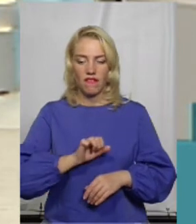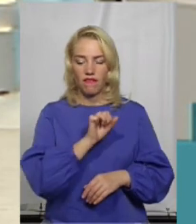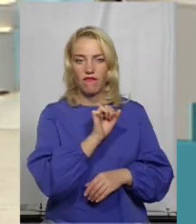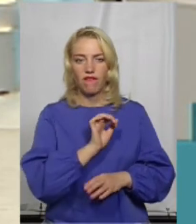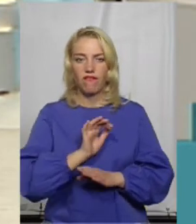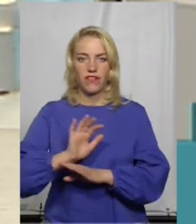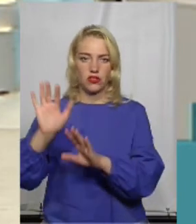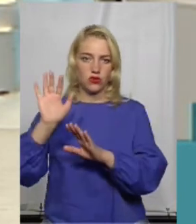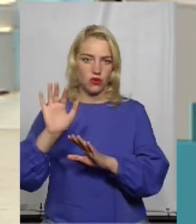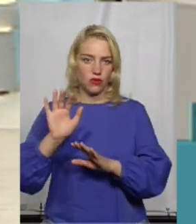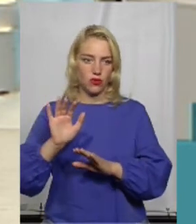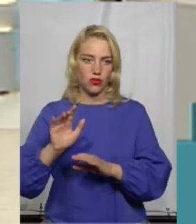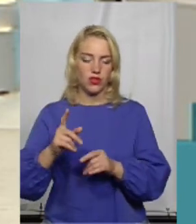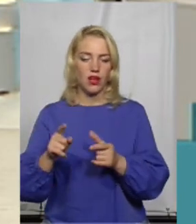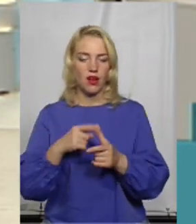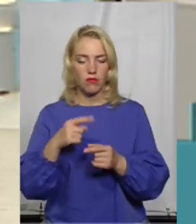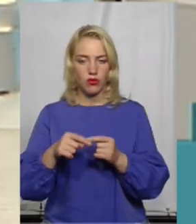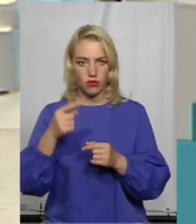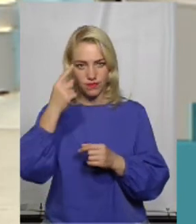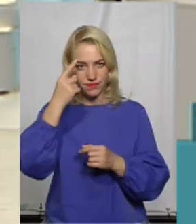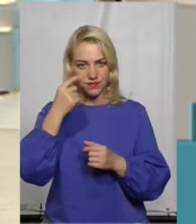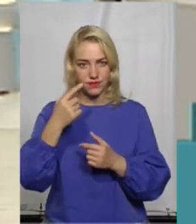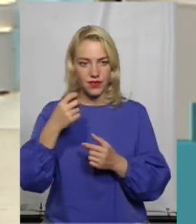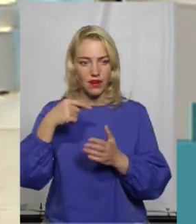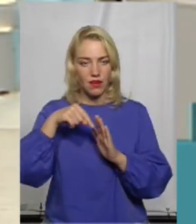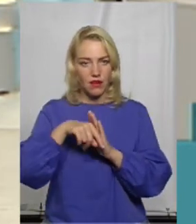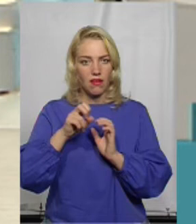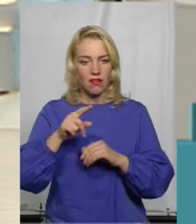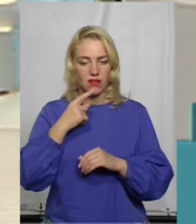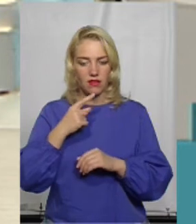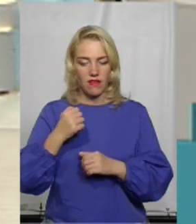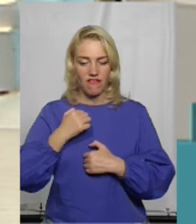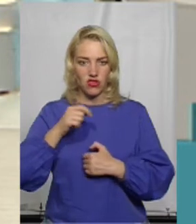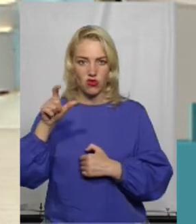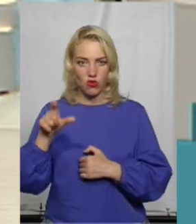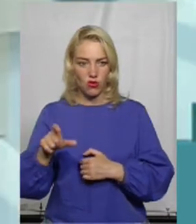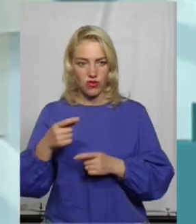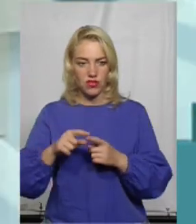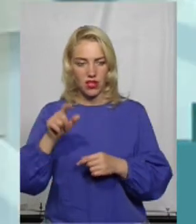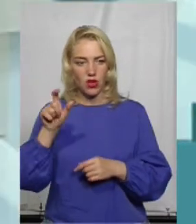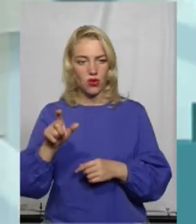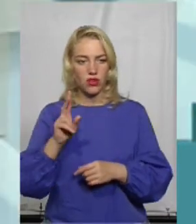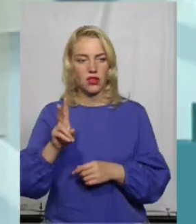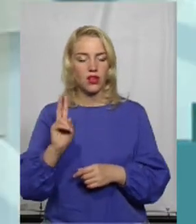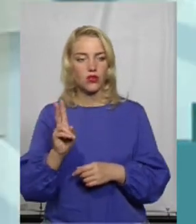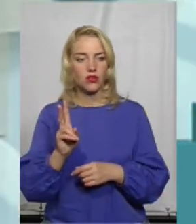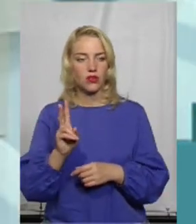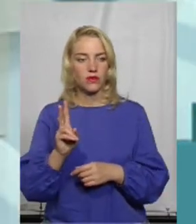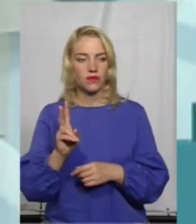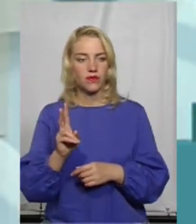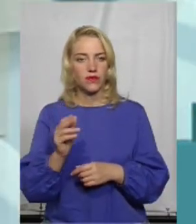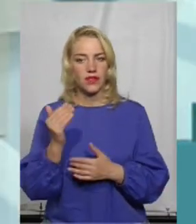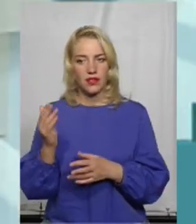таку формують такі стереотипи, що військовий або військова – це людина, яка з нею